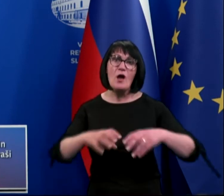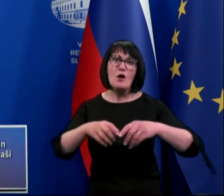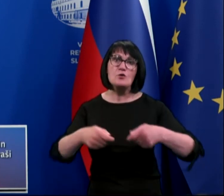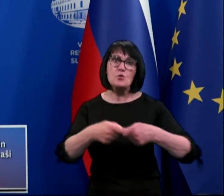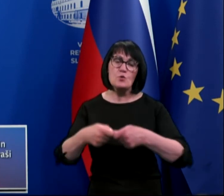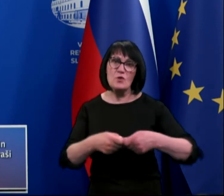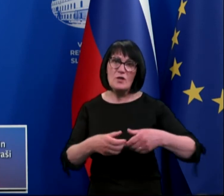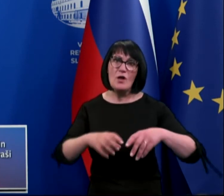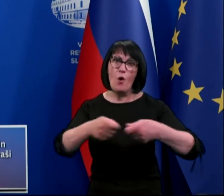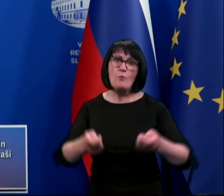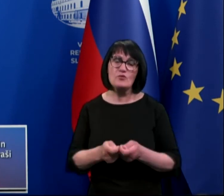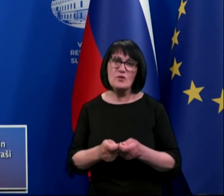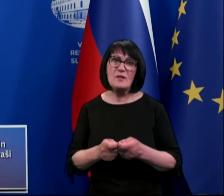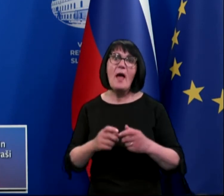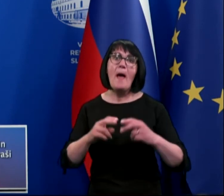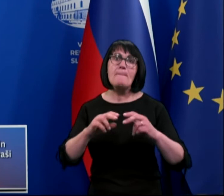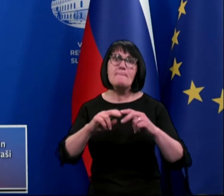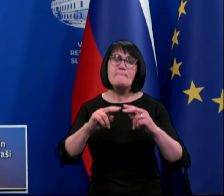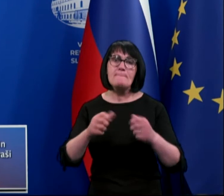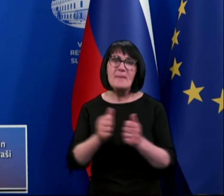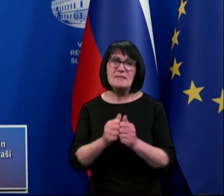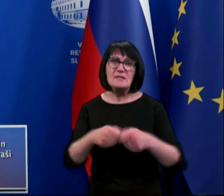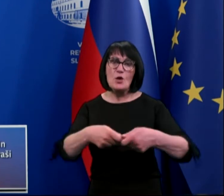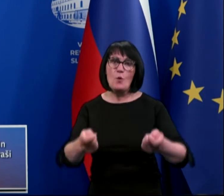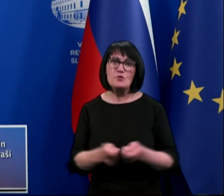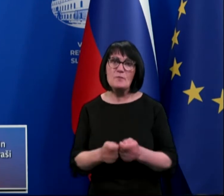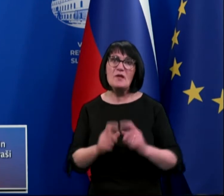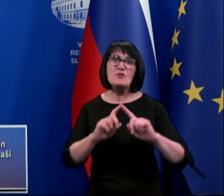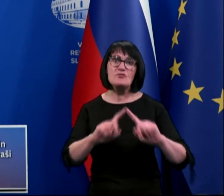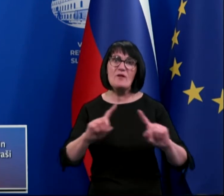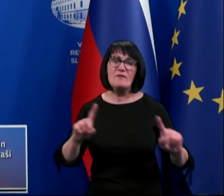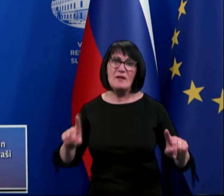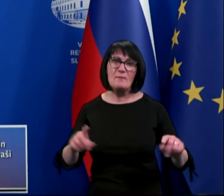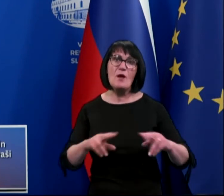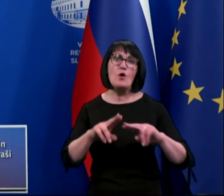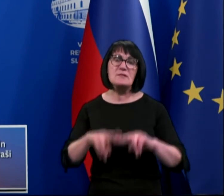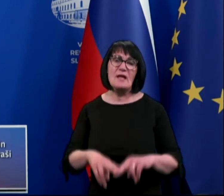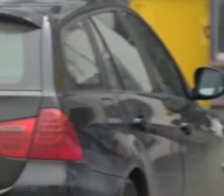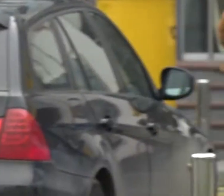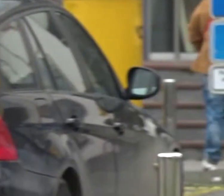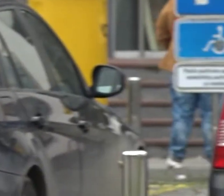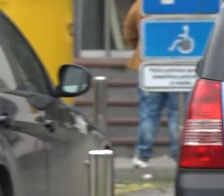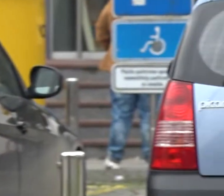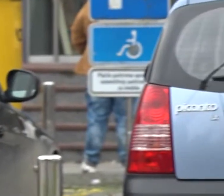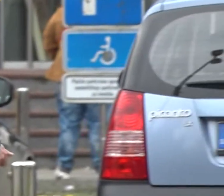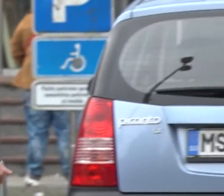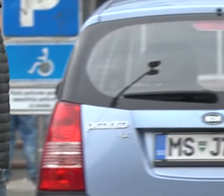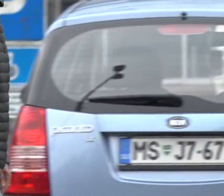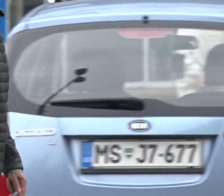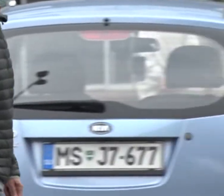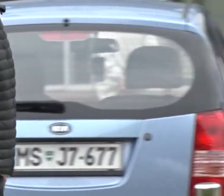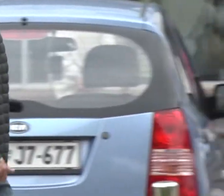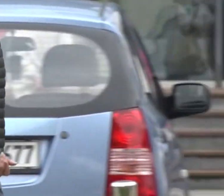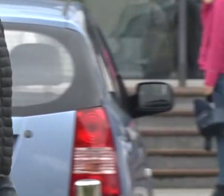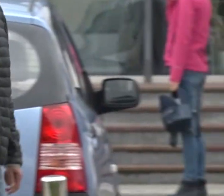skupnostjo mestnih občin in pa potem z številnimi ostalimi deležniki. Slišali pa smo tudi, kako